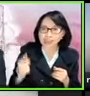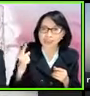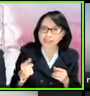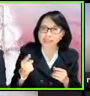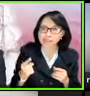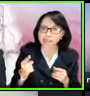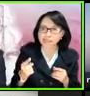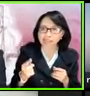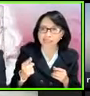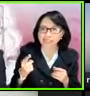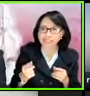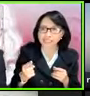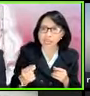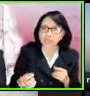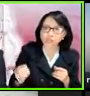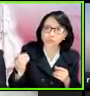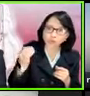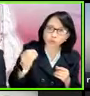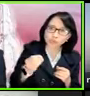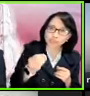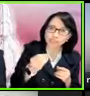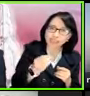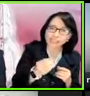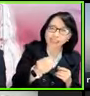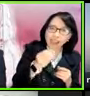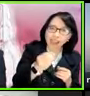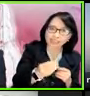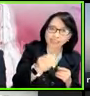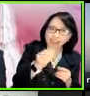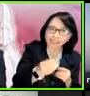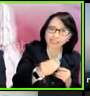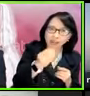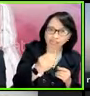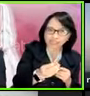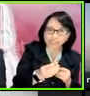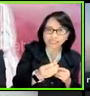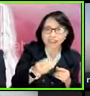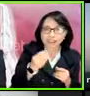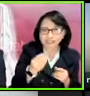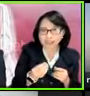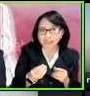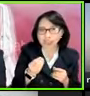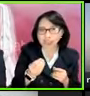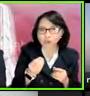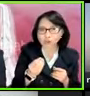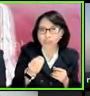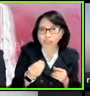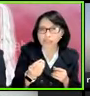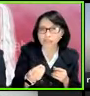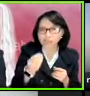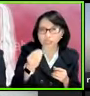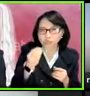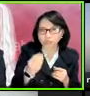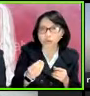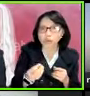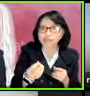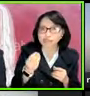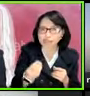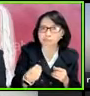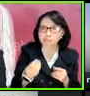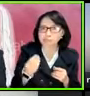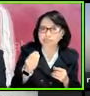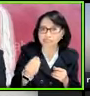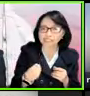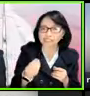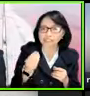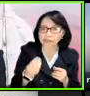karena berita pinggir turut menjadi ahli ahli waris dan anggota-anggota tubuh